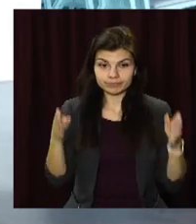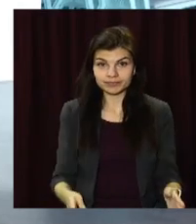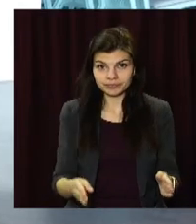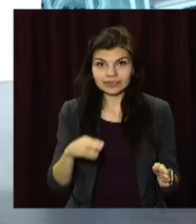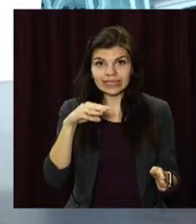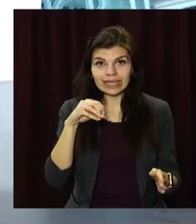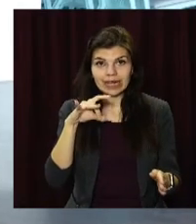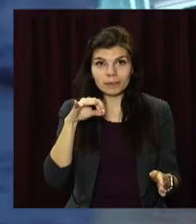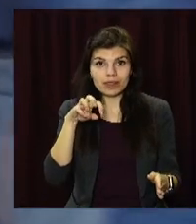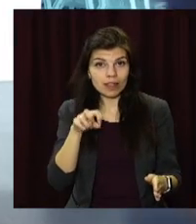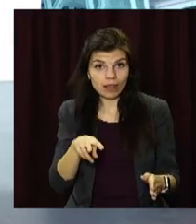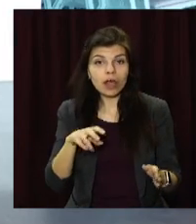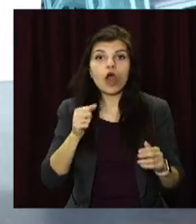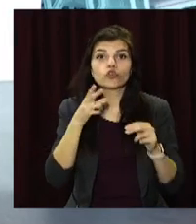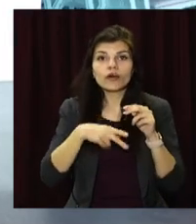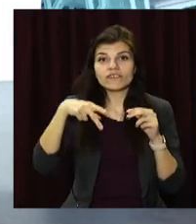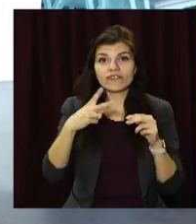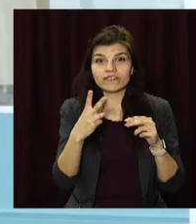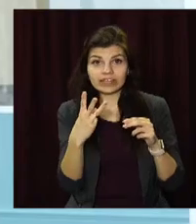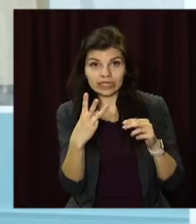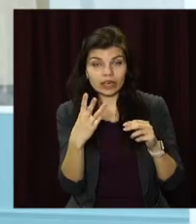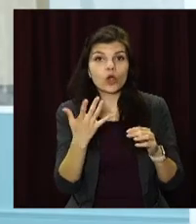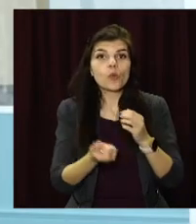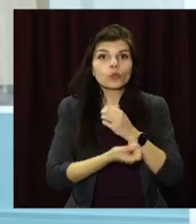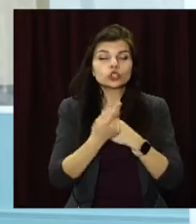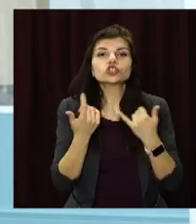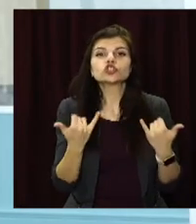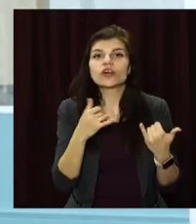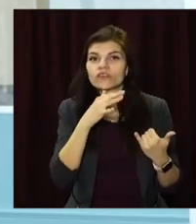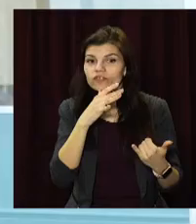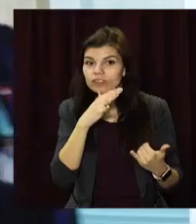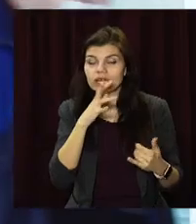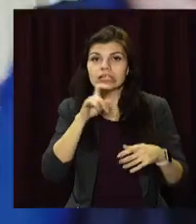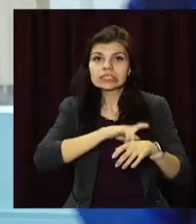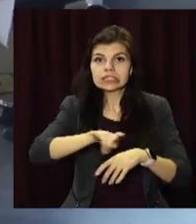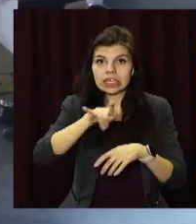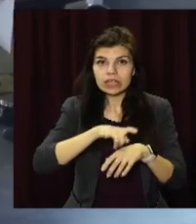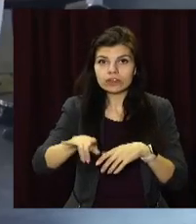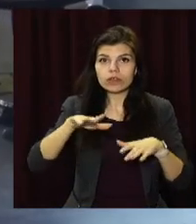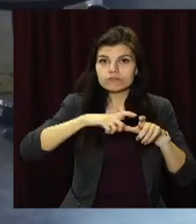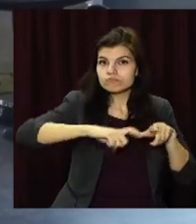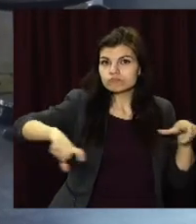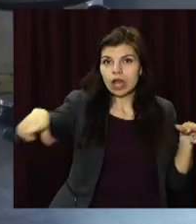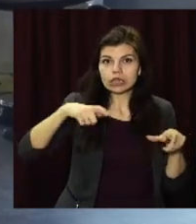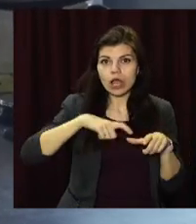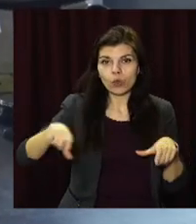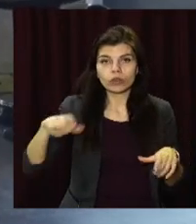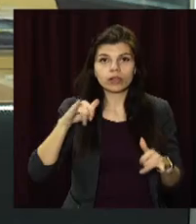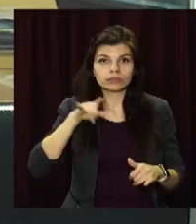кінця 2023-го з'явиться й сучасна злітно-посадкова смуга.